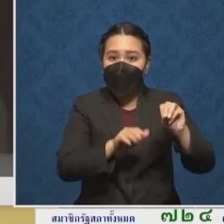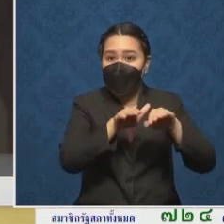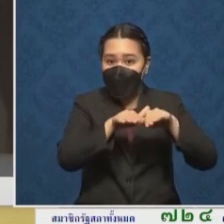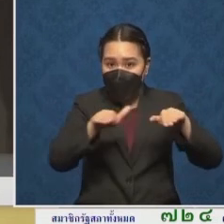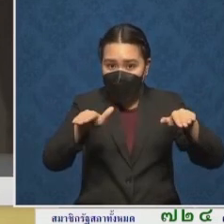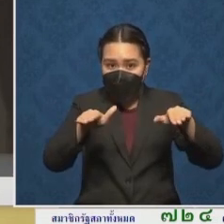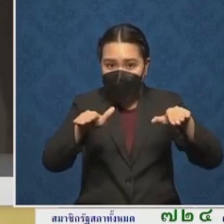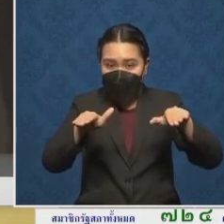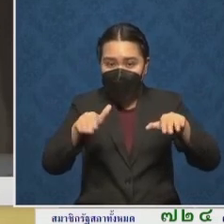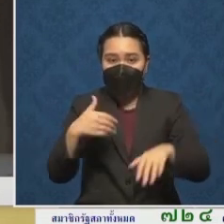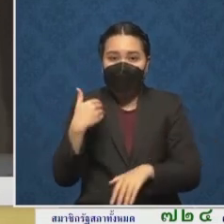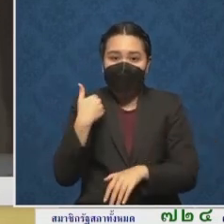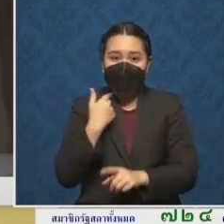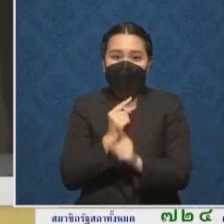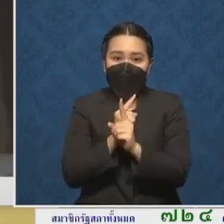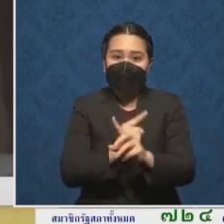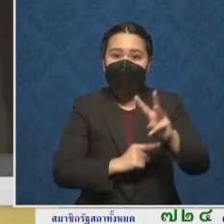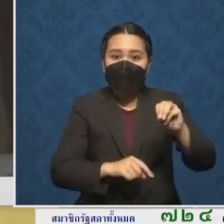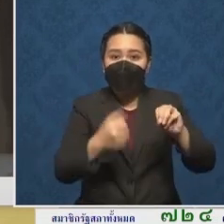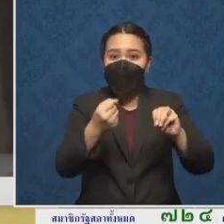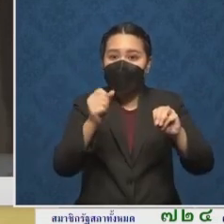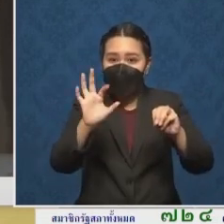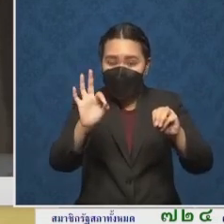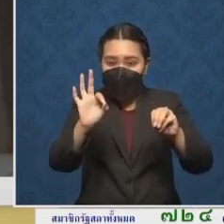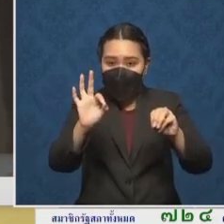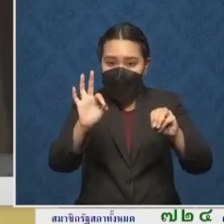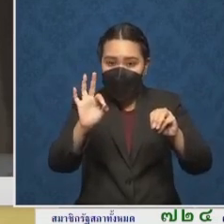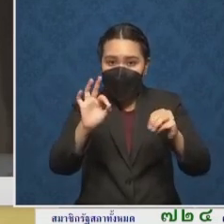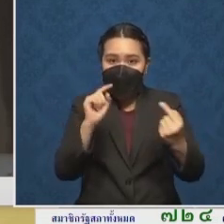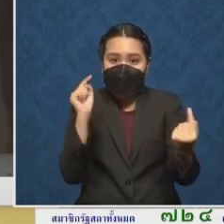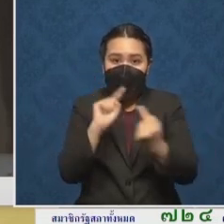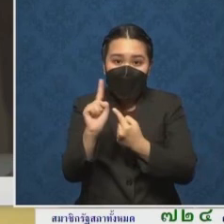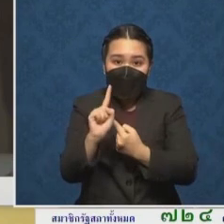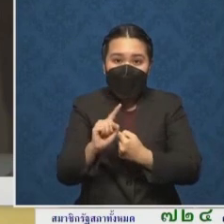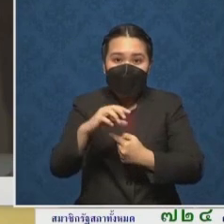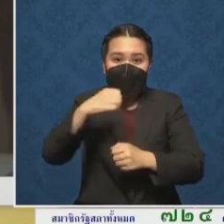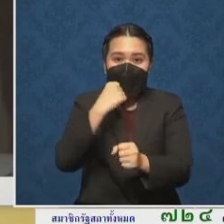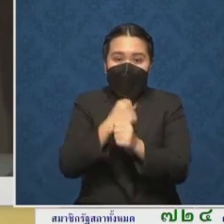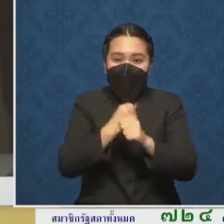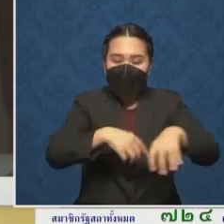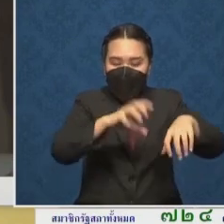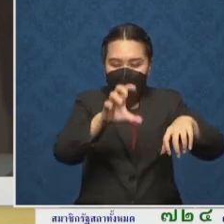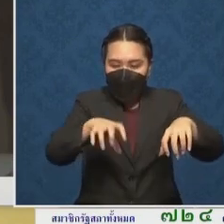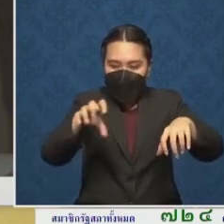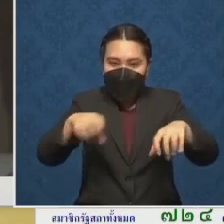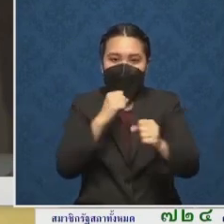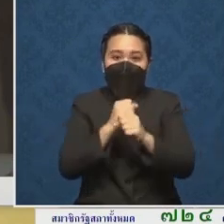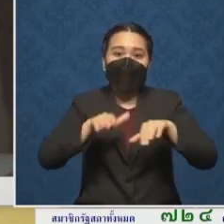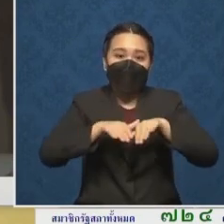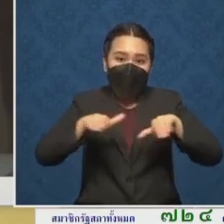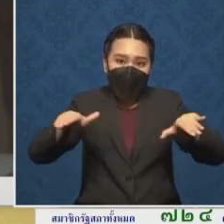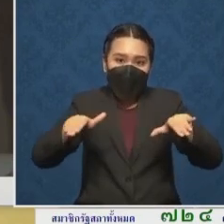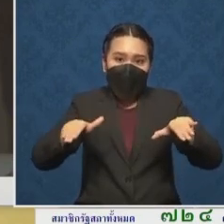นี่ยังได้ปรากฏอยู่ในมาตรา19ที่ระบุชื่อหน่วยงานเลยนะครับว่าให้ร่วมกันจัดทำมาตรฐานที่ว่